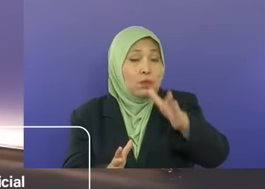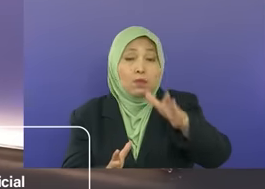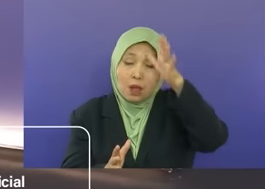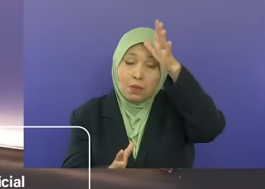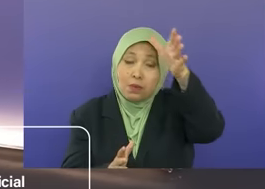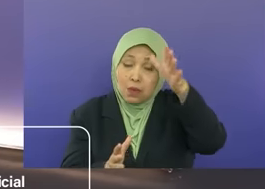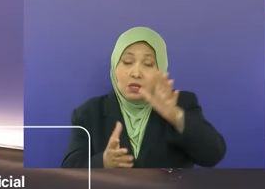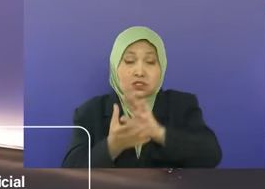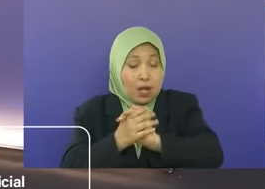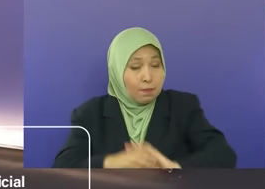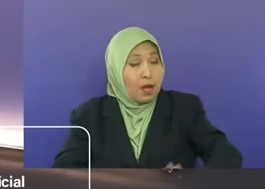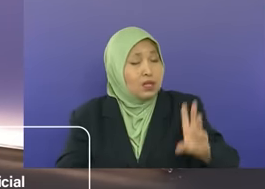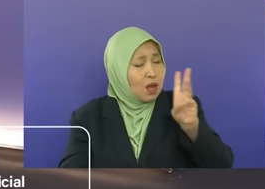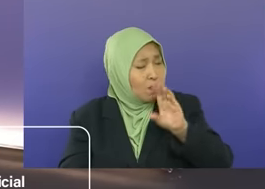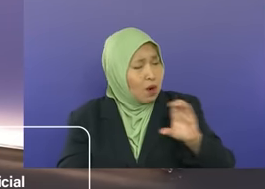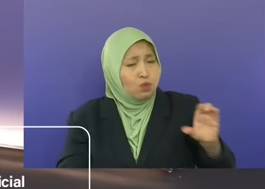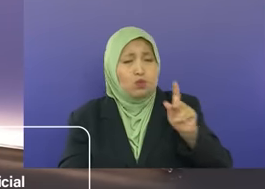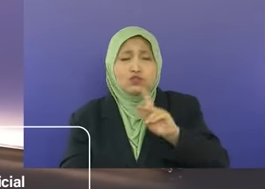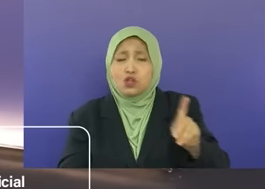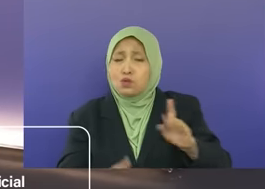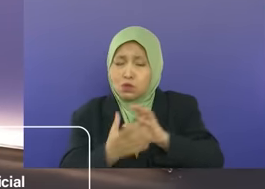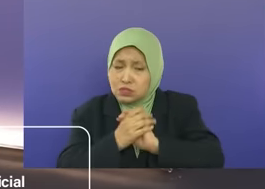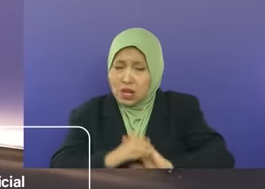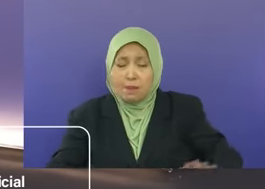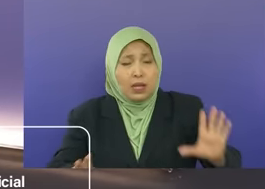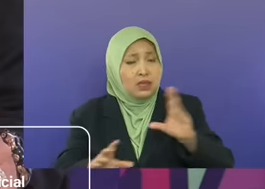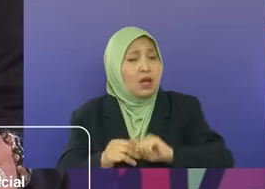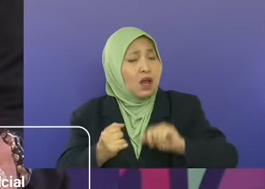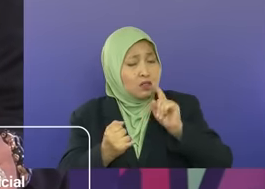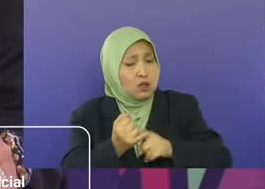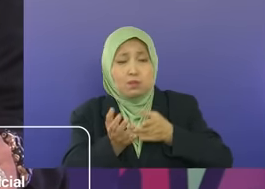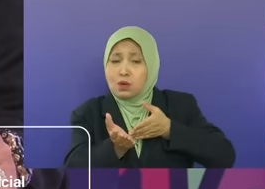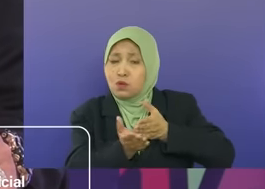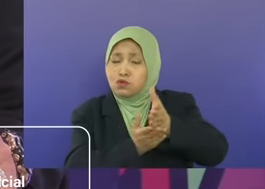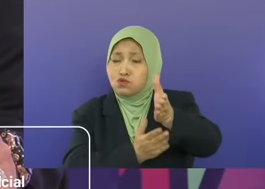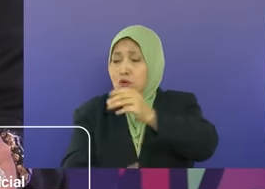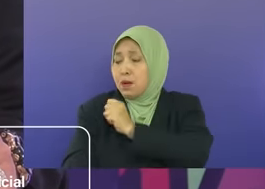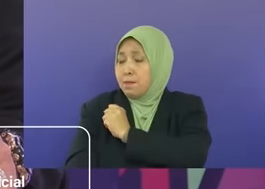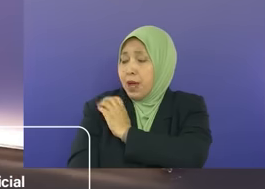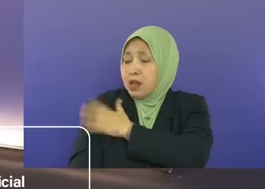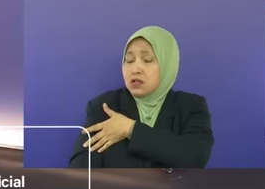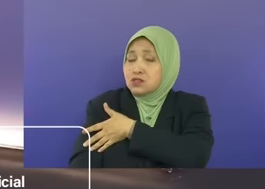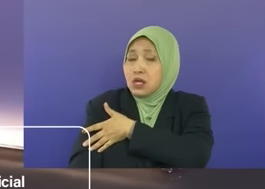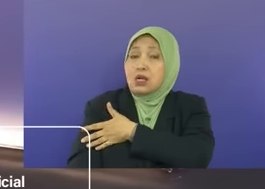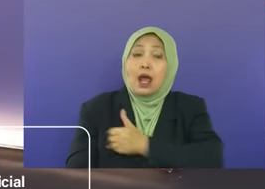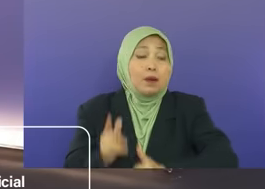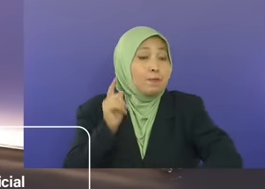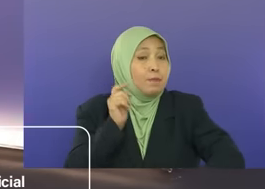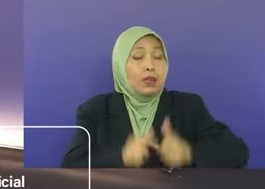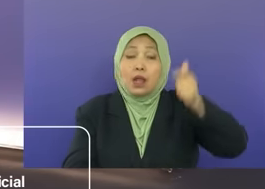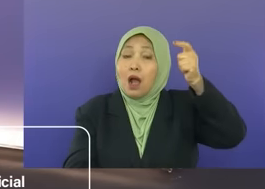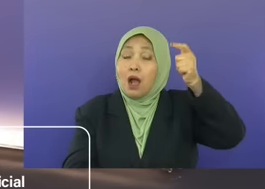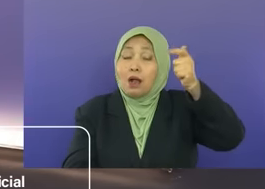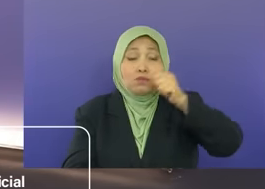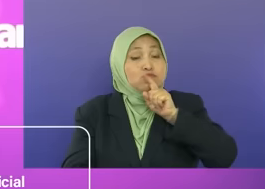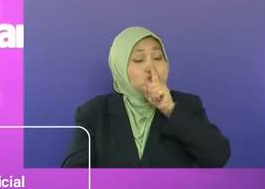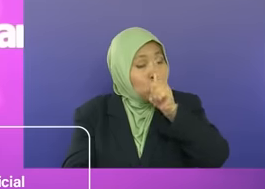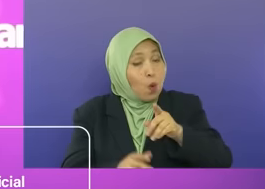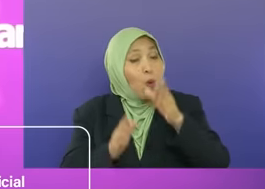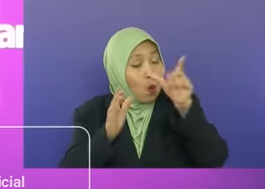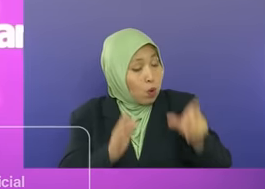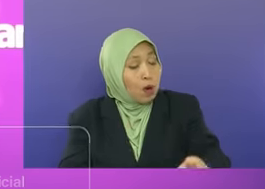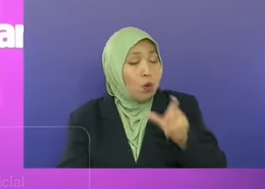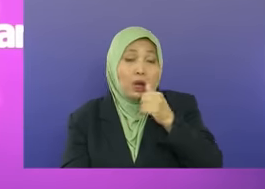ya 600.000 selama dan akhirnya mereka ini menuju ke Palestina dan menang maka sudah tentunya orang-orang